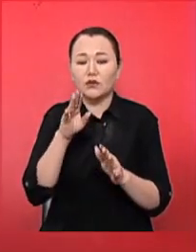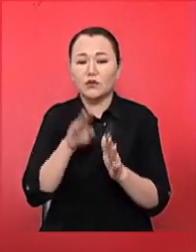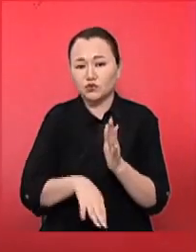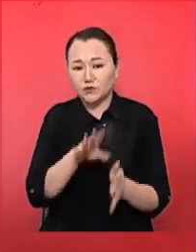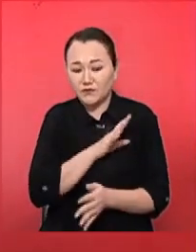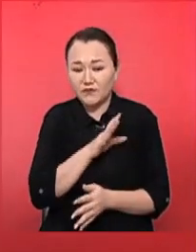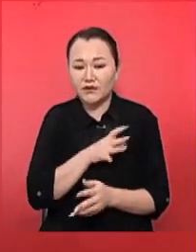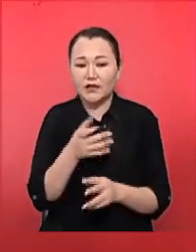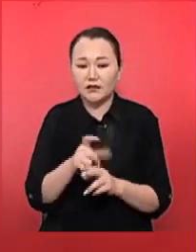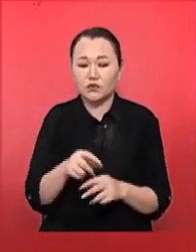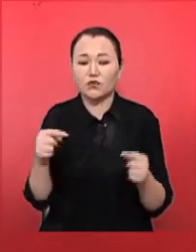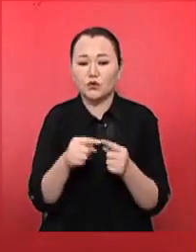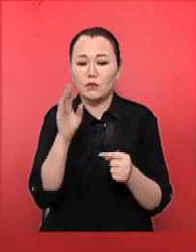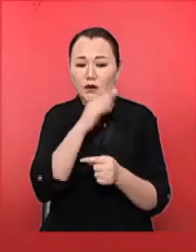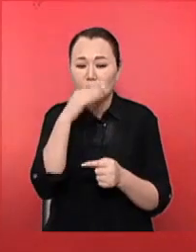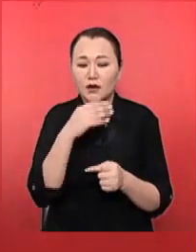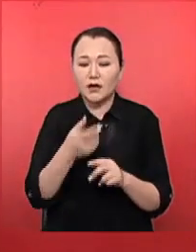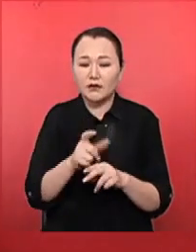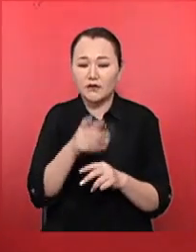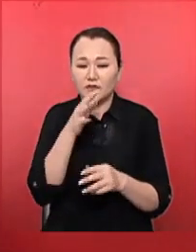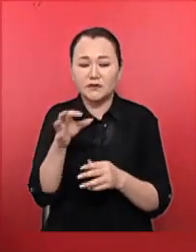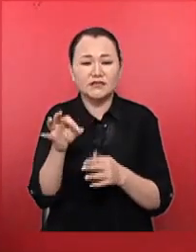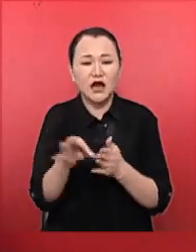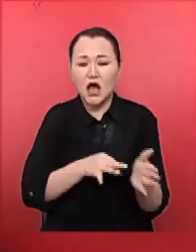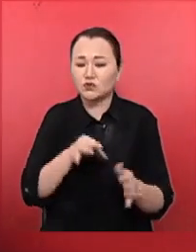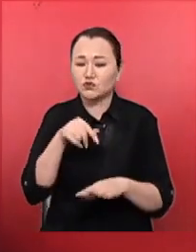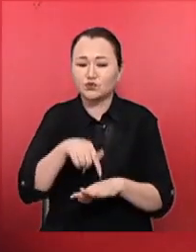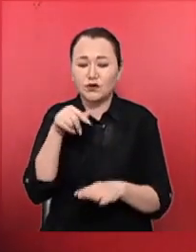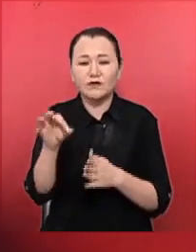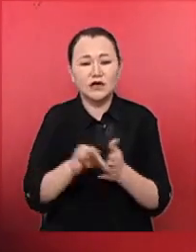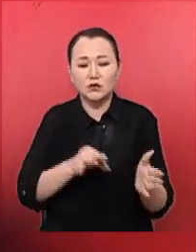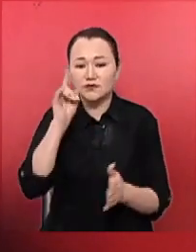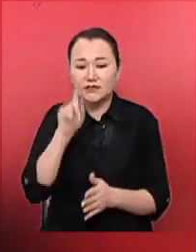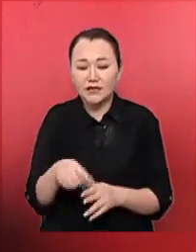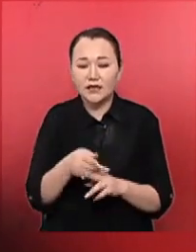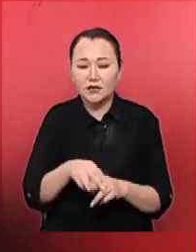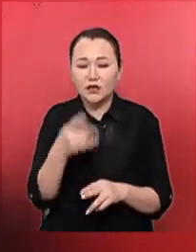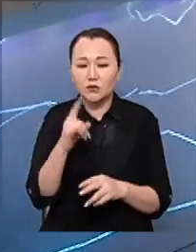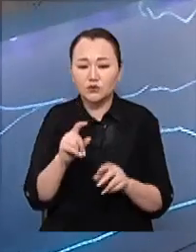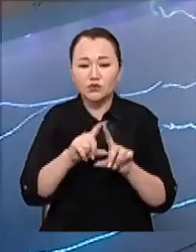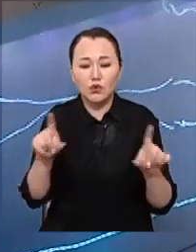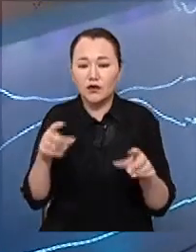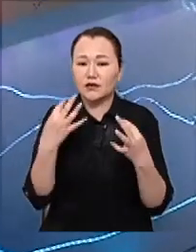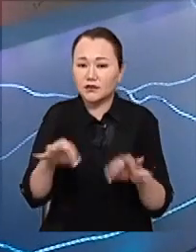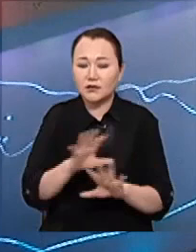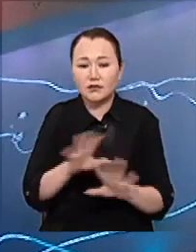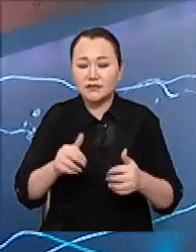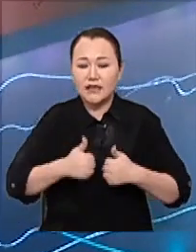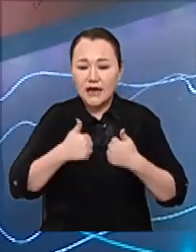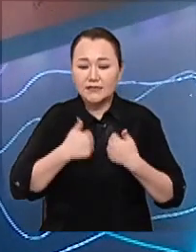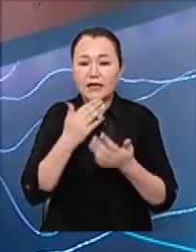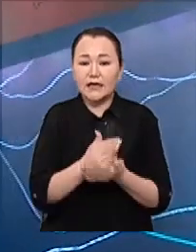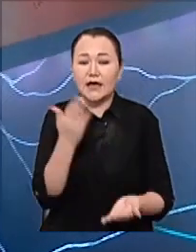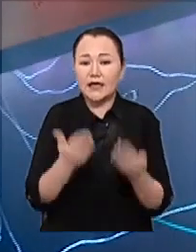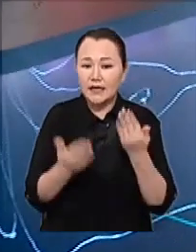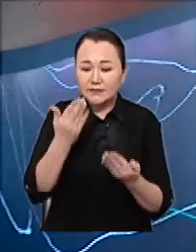кезде шын мәнісінде ата-анасы ондай жағдайды бірден сезеді, бірден біледі. Сондықтан ондай балаларды олар мектепке жібермеуге тырысады. Ал егер